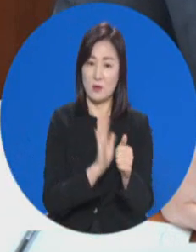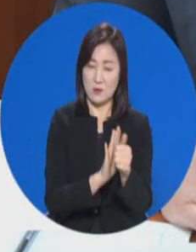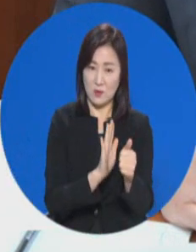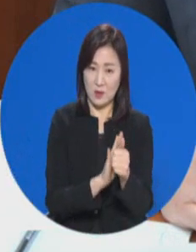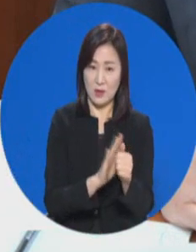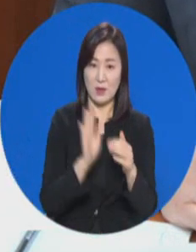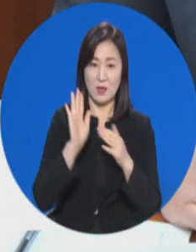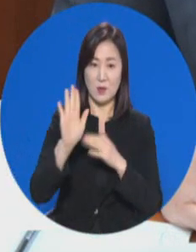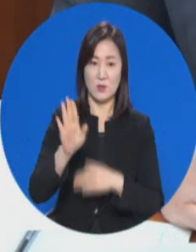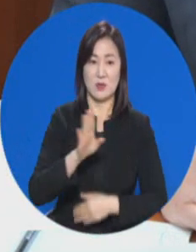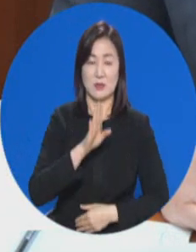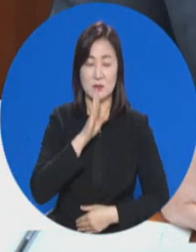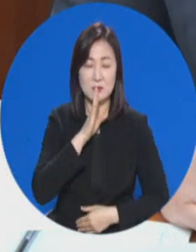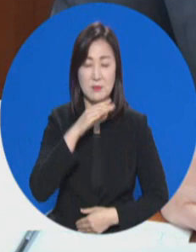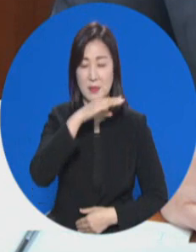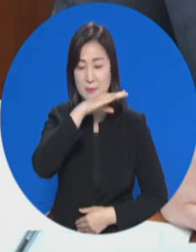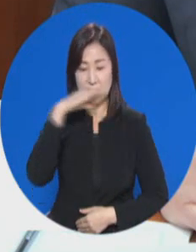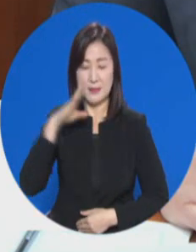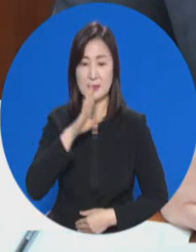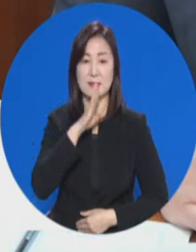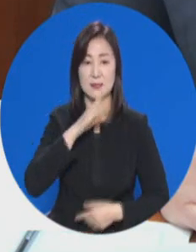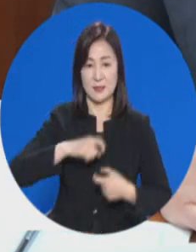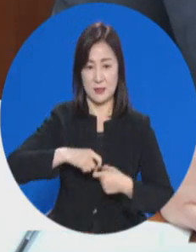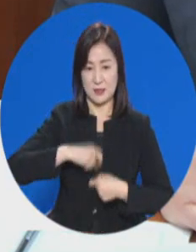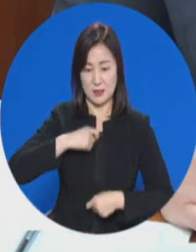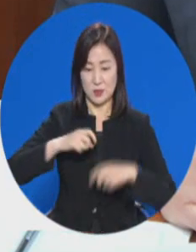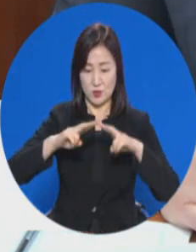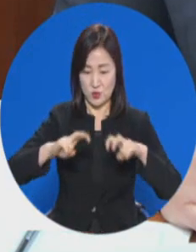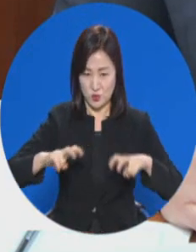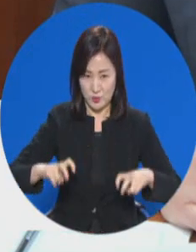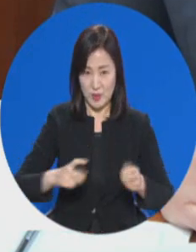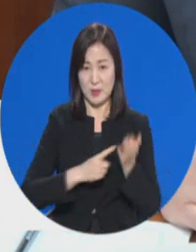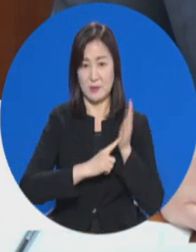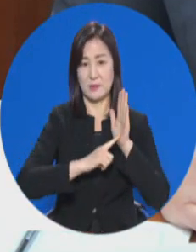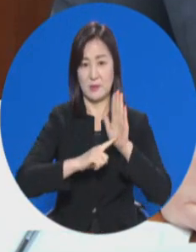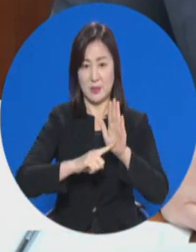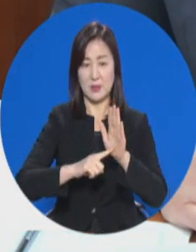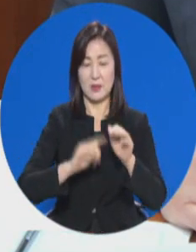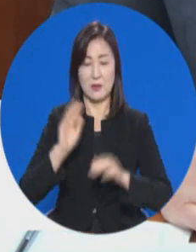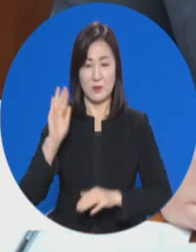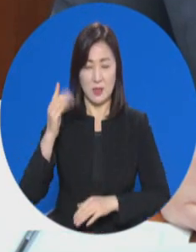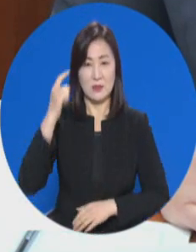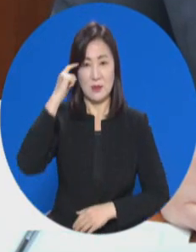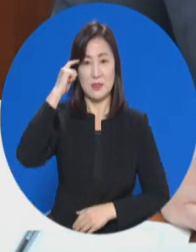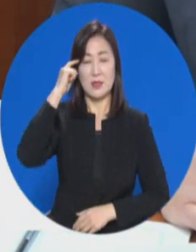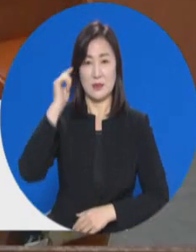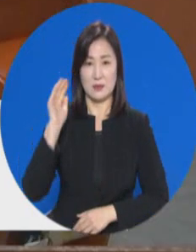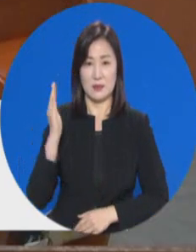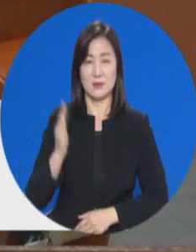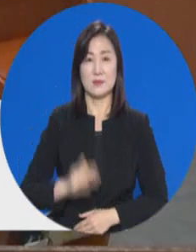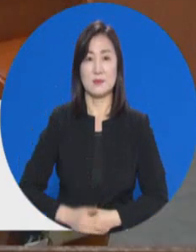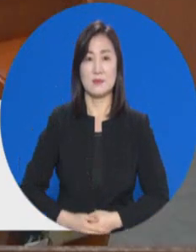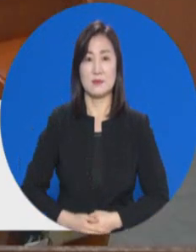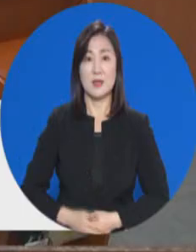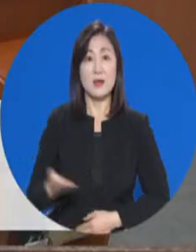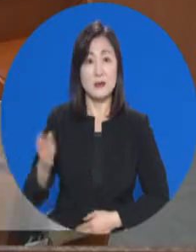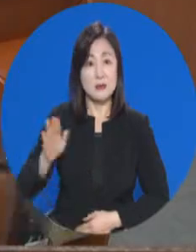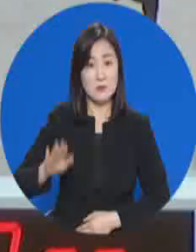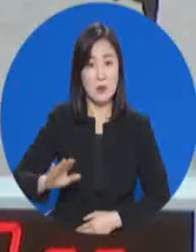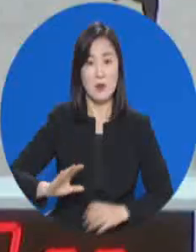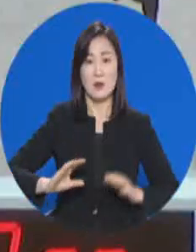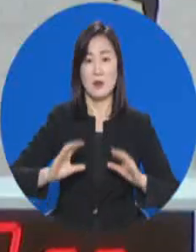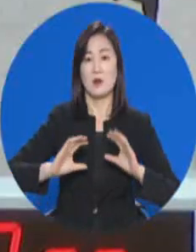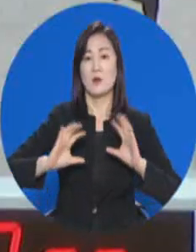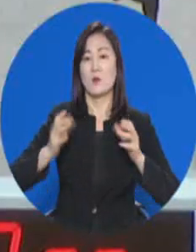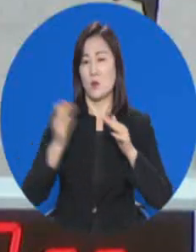이게 보완이 되거나 앞으로 정말 제대로 된 실체가 좀 밝혀져야 된다고 생각합니다. 하지만